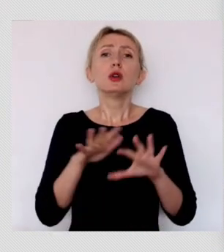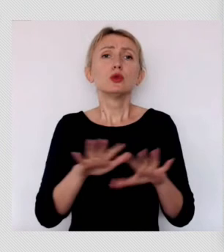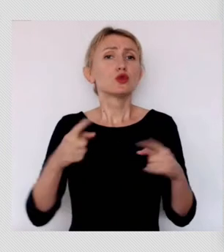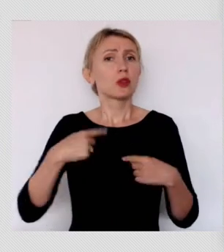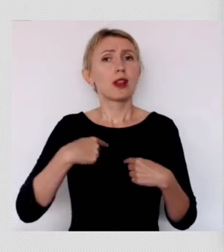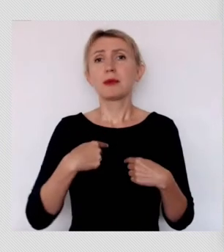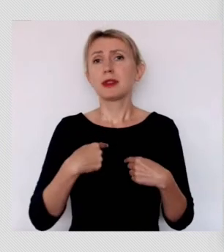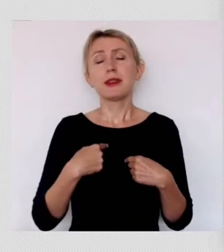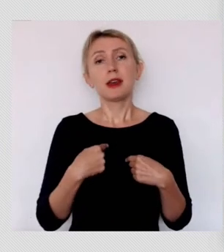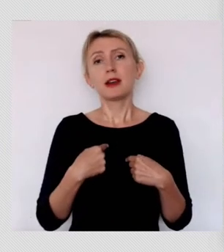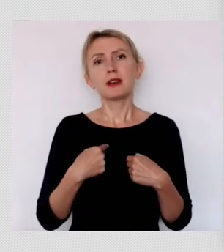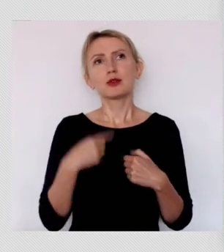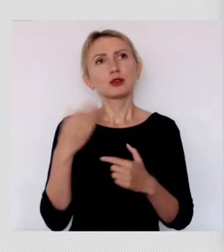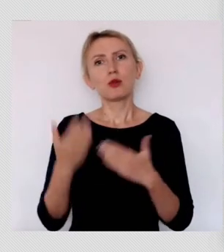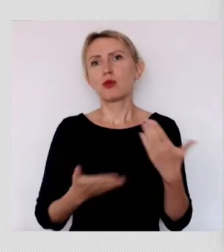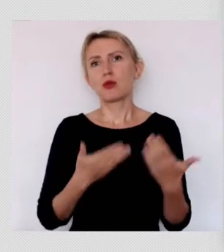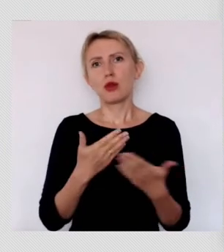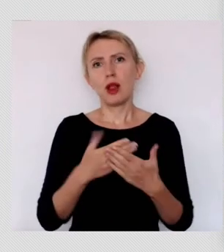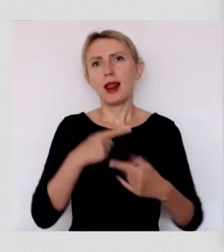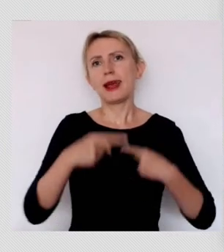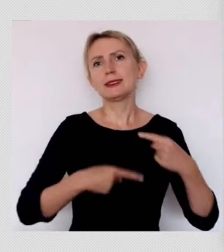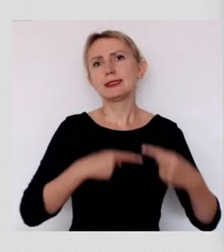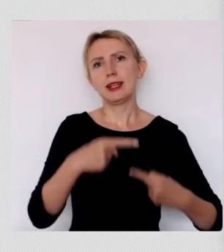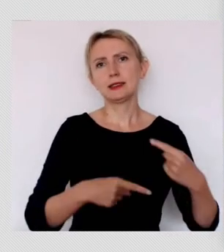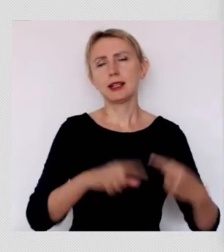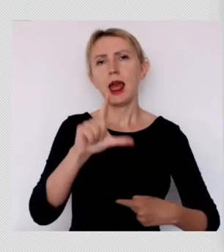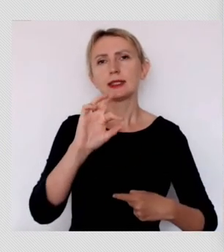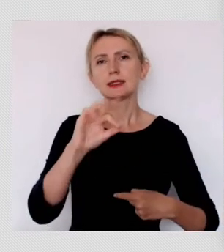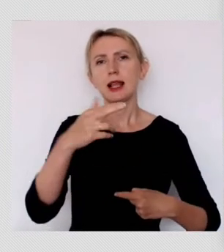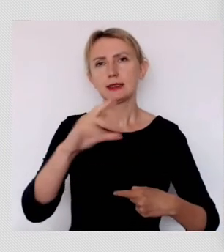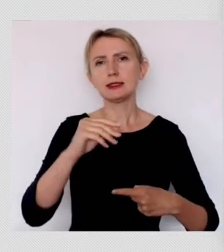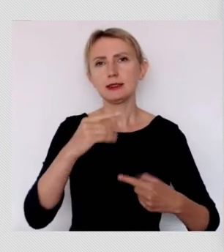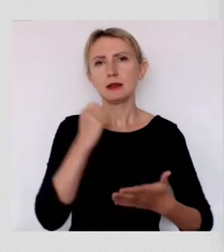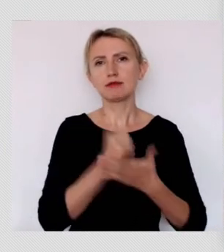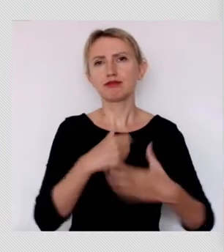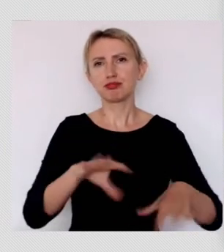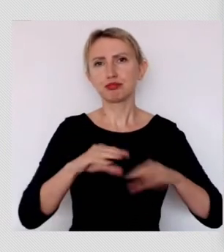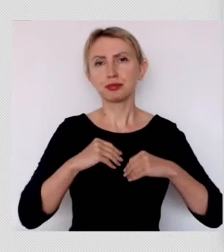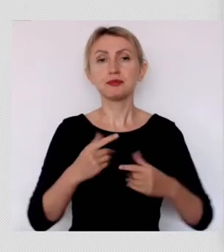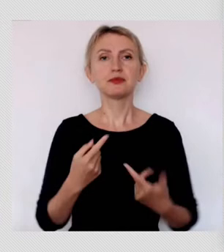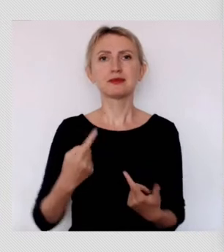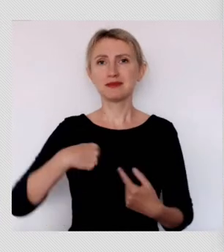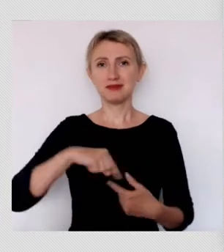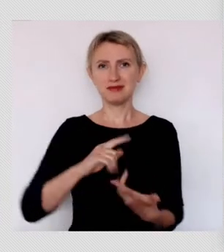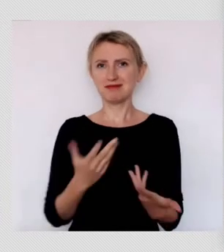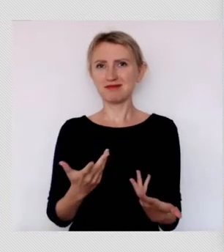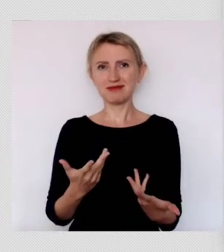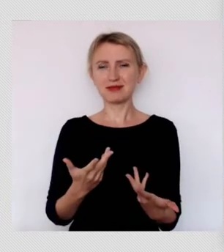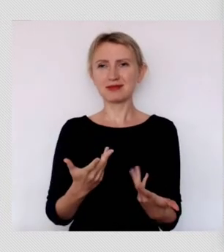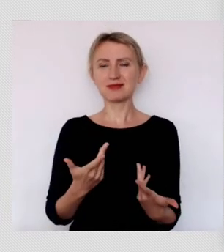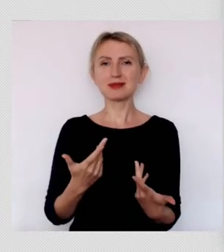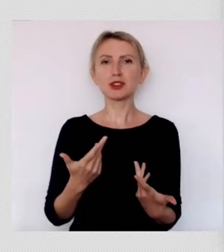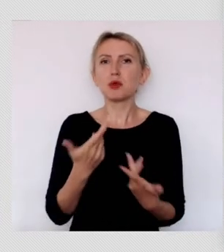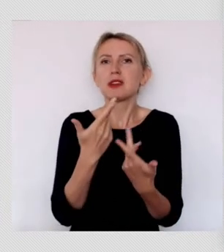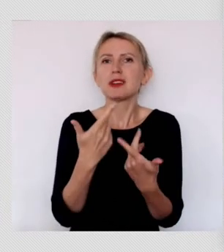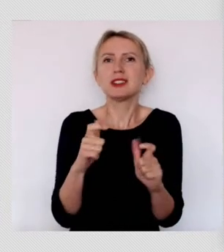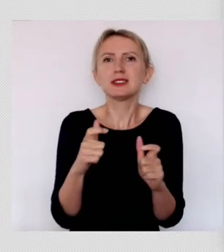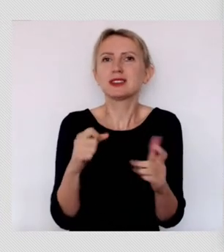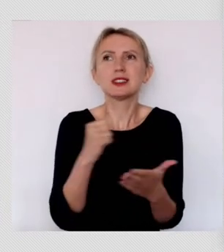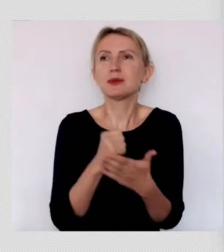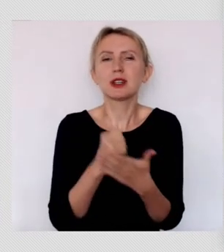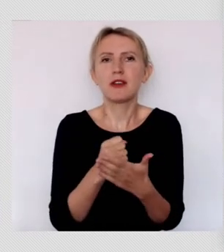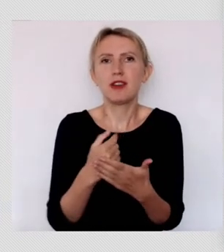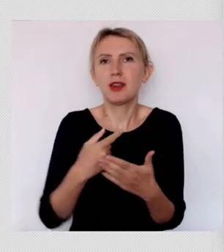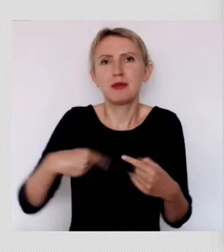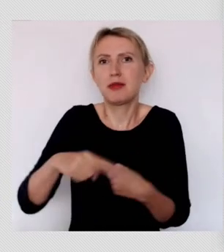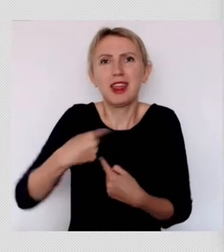są to propozycje legislacyjne. Proszę państwa, nie łudźmy się. My nic w tej sprawie do tych wyborów nie